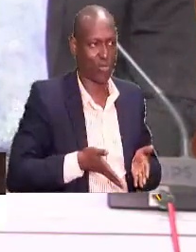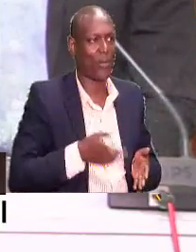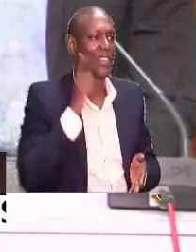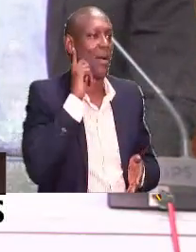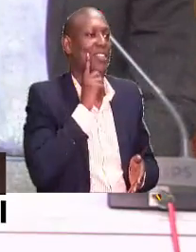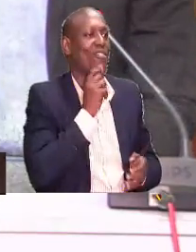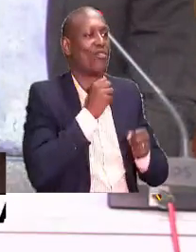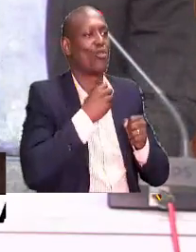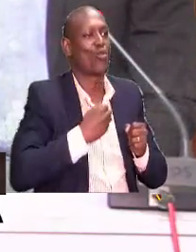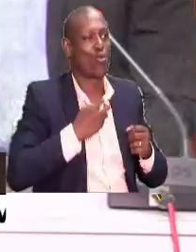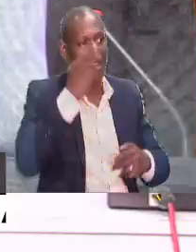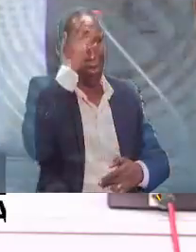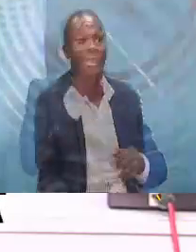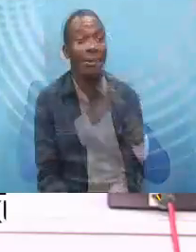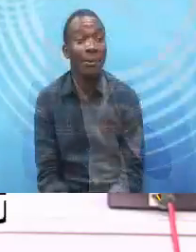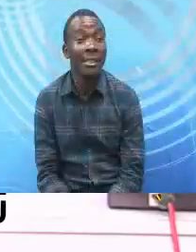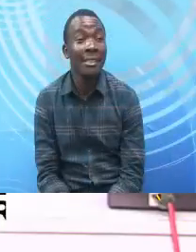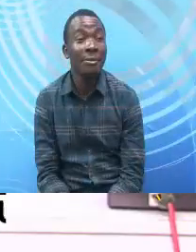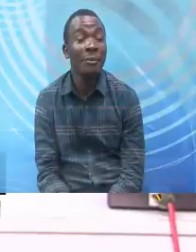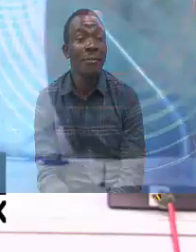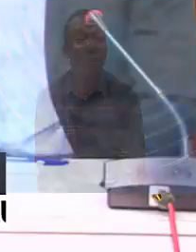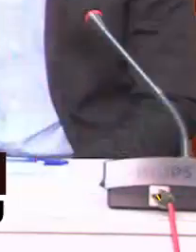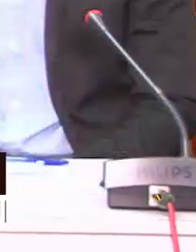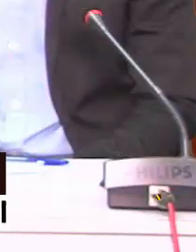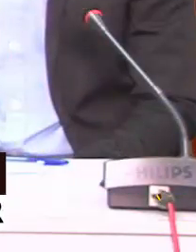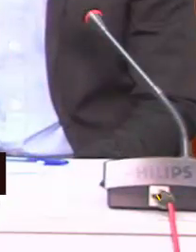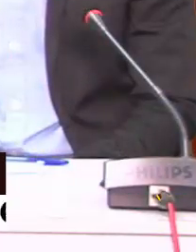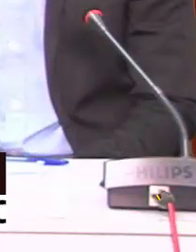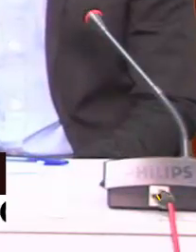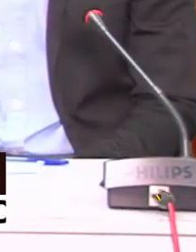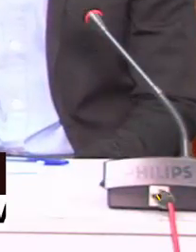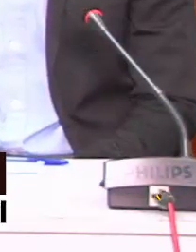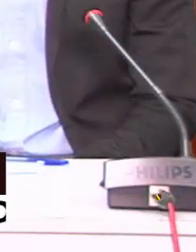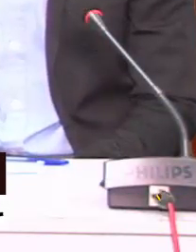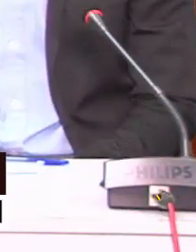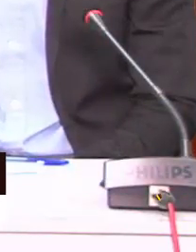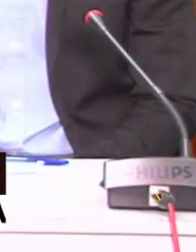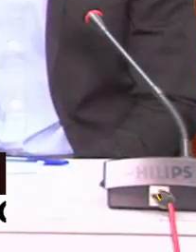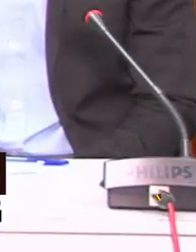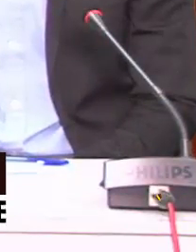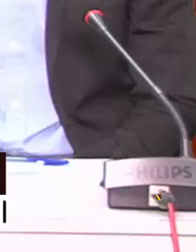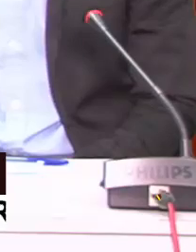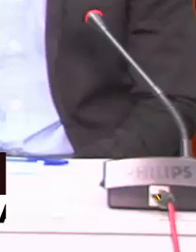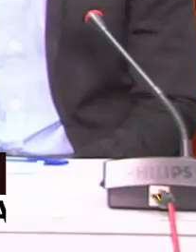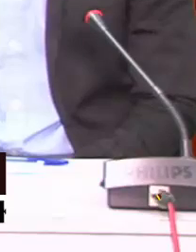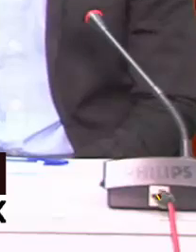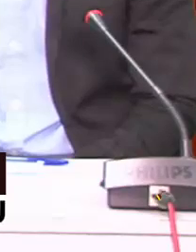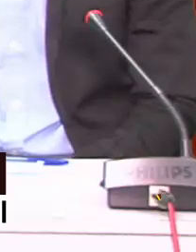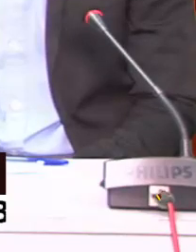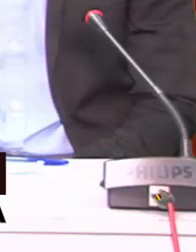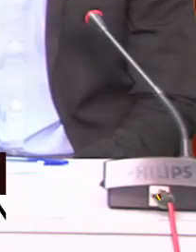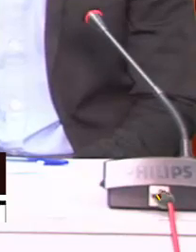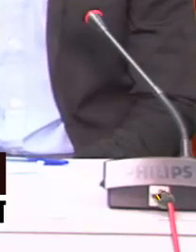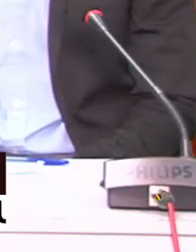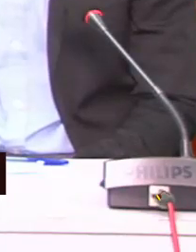Kuva muri 2020 kugeza muri 2021 nta muntu ufite ubumuga bwo kutumva no kutavuga bigeze